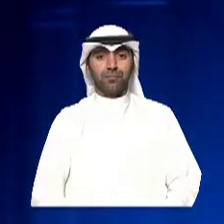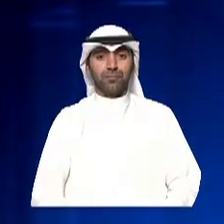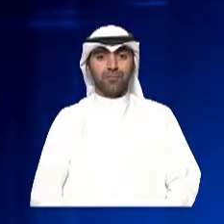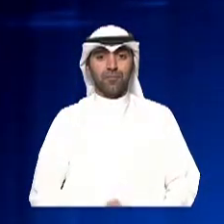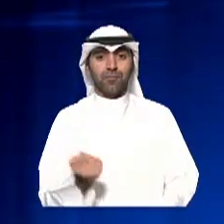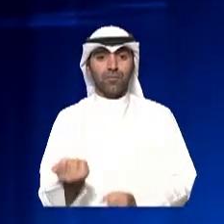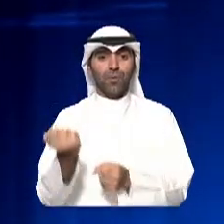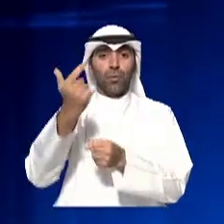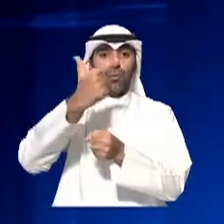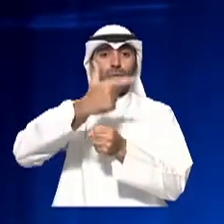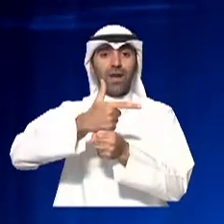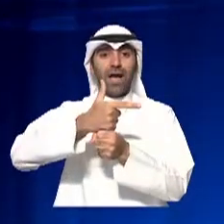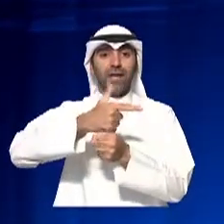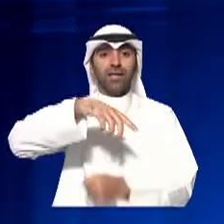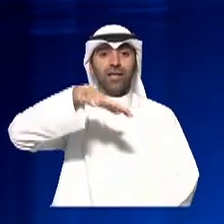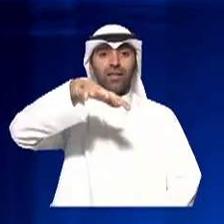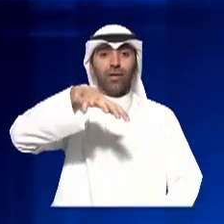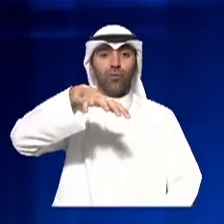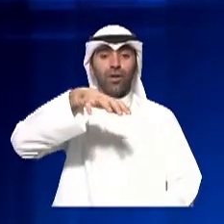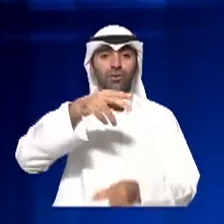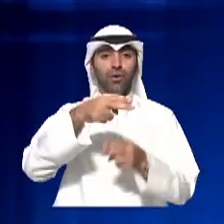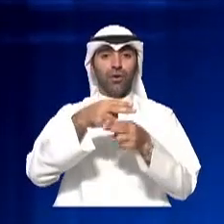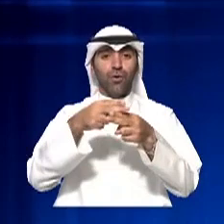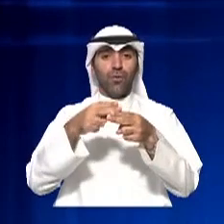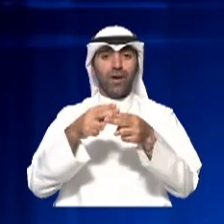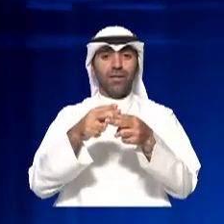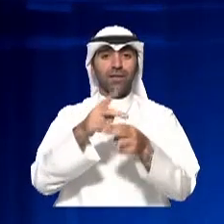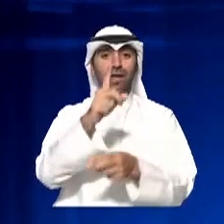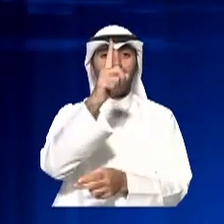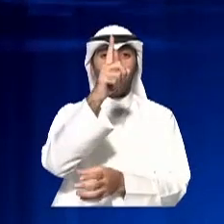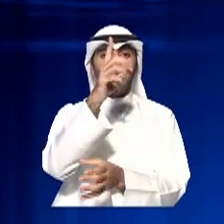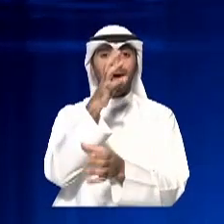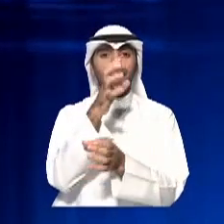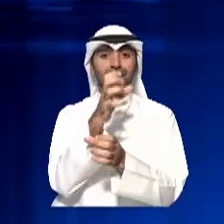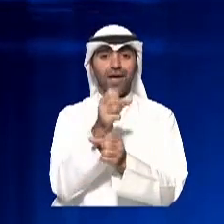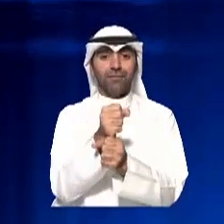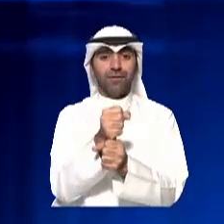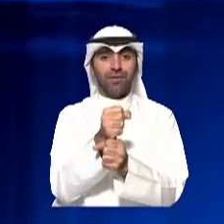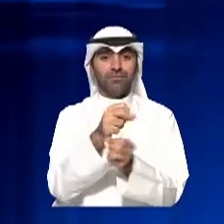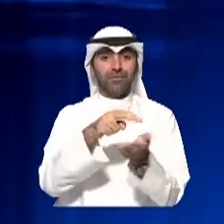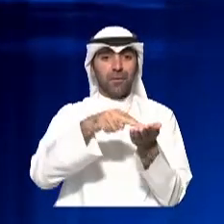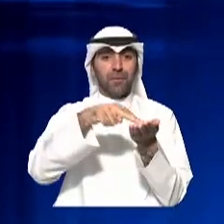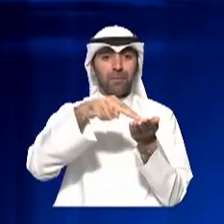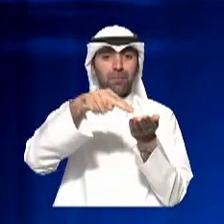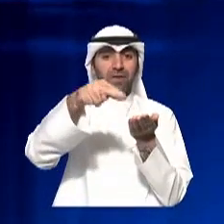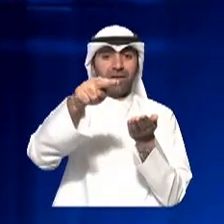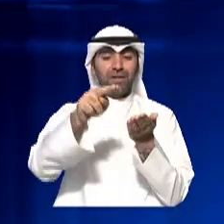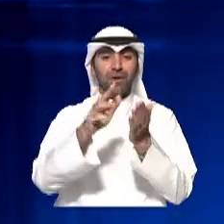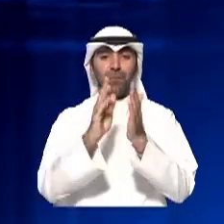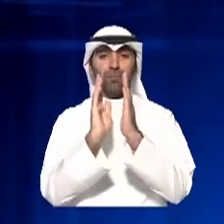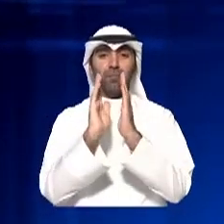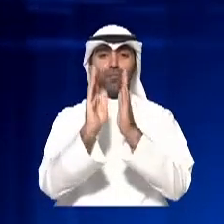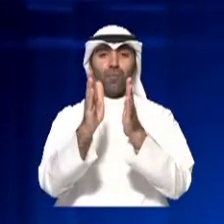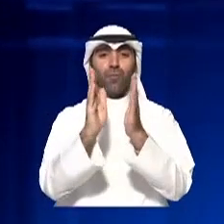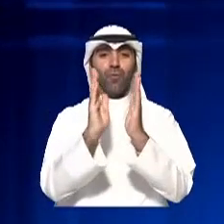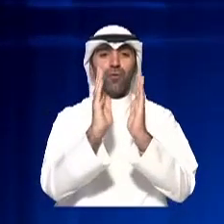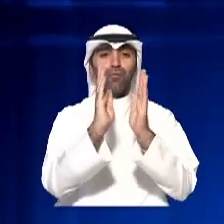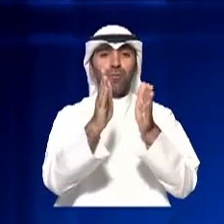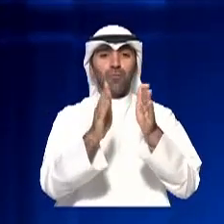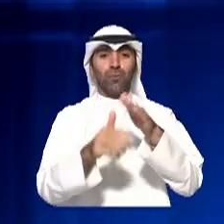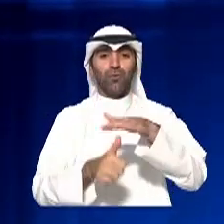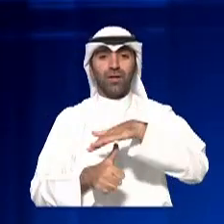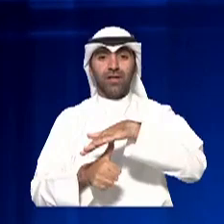بعث سمو ولي العهد الشيخ مشعل الأحمد الجابر الصباح حفظه الله ببرقية تهنئة إلى فخامة الرئيس أندريه